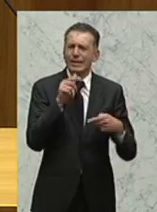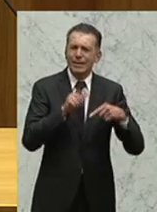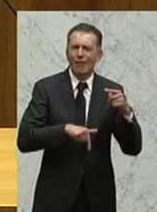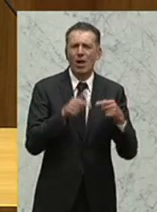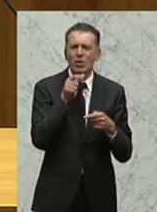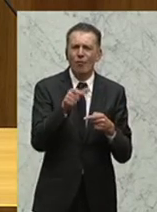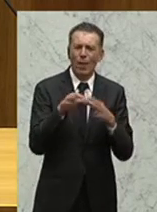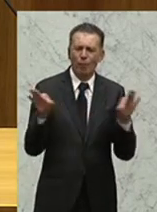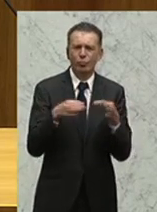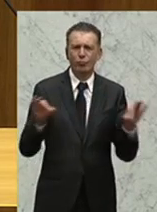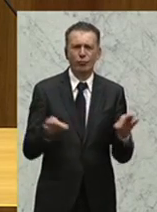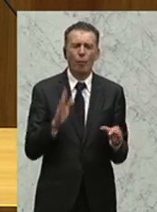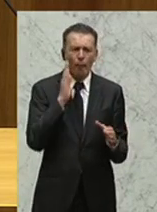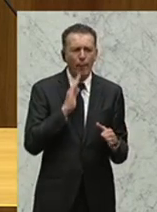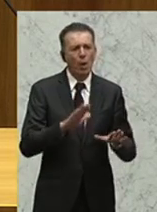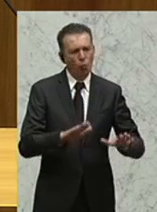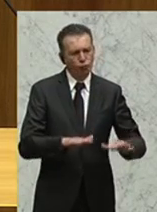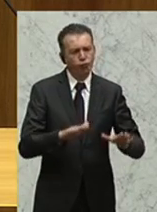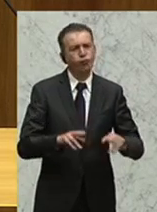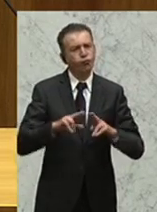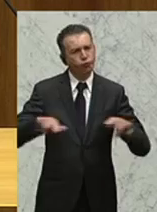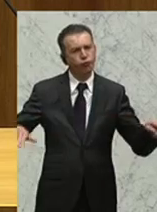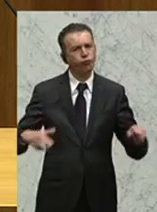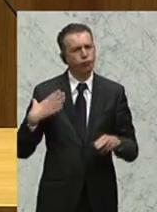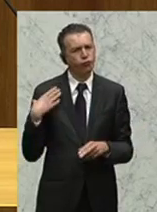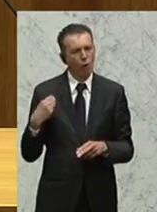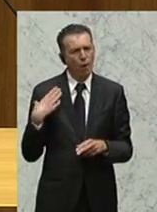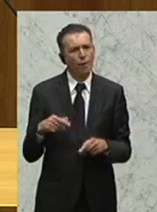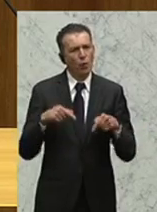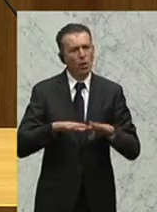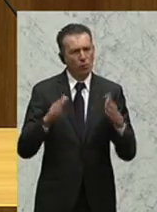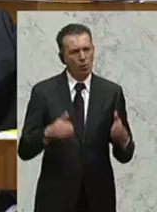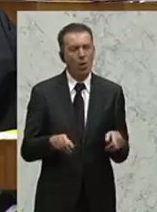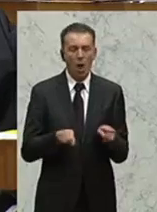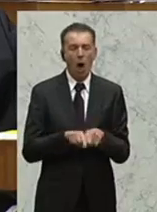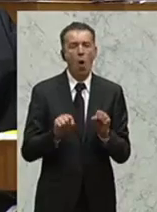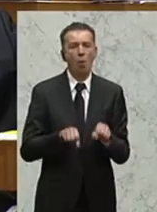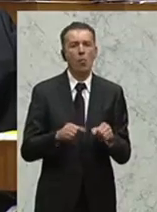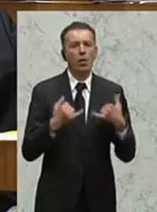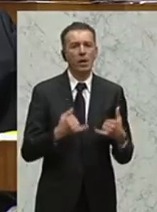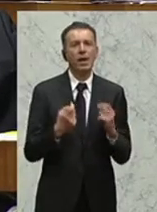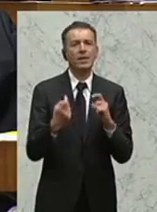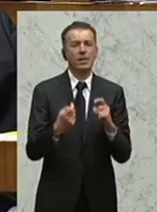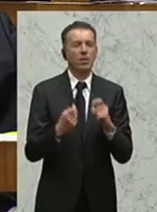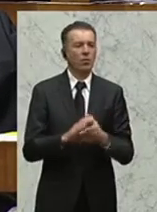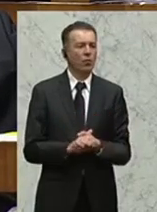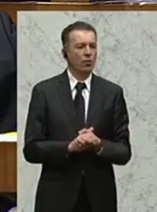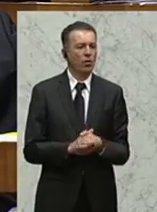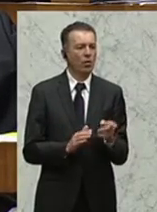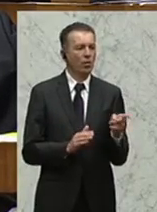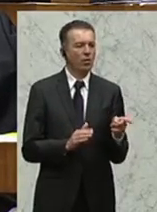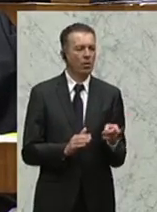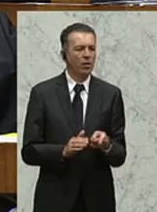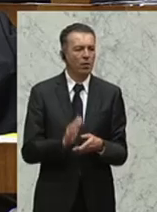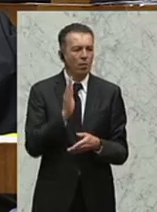Sie nur, sich an die Usanz des Hauses zu halten. Ich glaube, das ist in dieser Debatte auch möglich. Ist Ihr gutes Danke. Recht, aber ich würde Sie ersuchen, mich nicht um